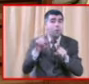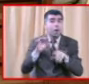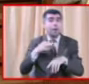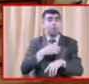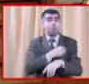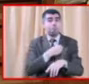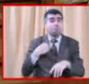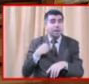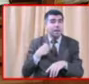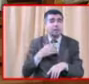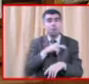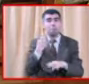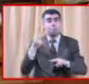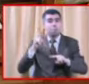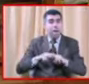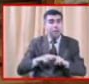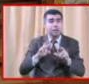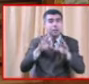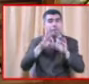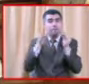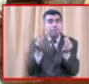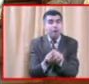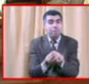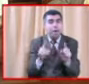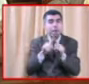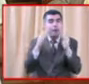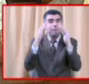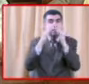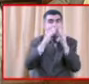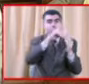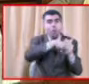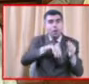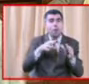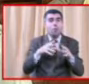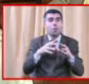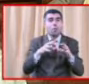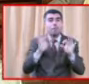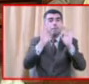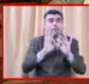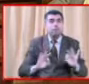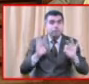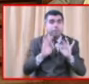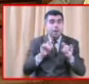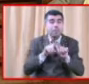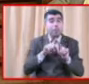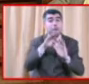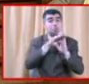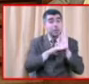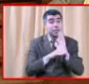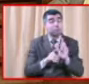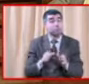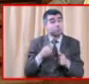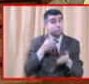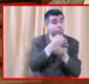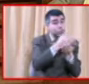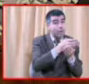كثر في هذا الإطار هذا. إذا هناك تلتمسوا كذلك إفادة جديدة، تقصير الحقائق لمعرفة الأسباب أين يكون الخلل